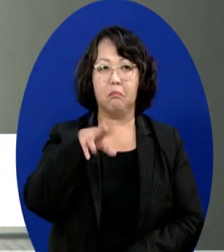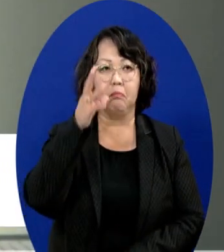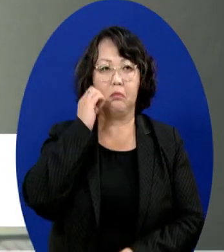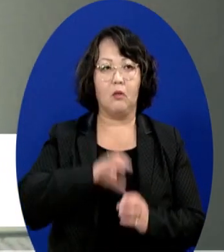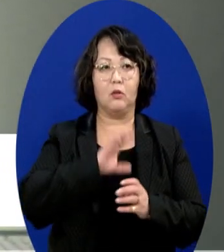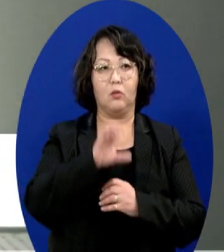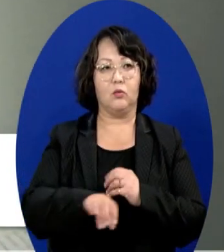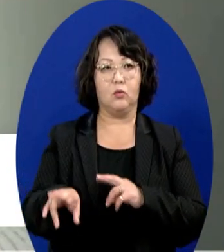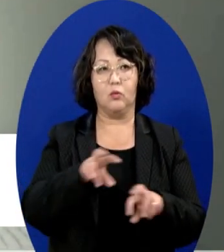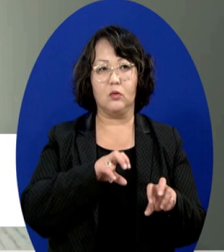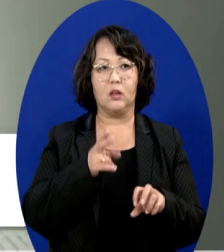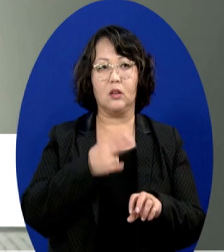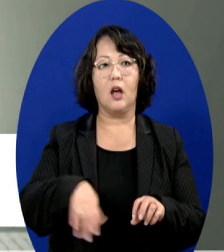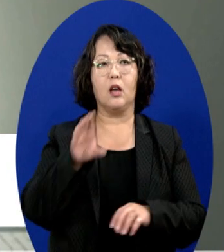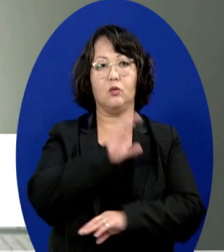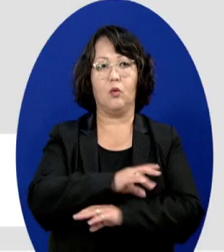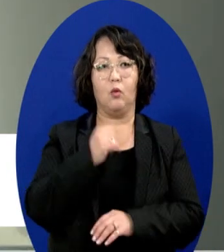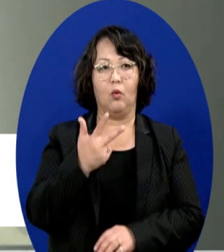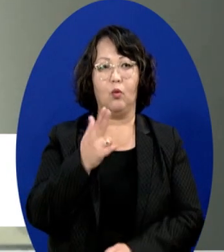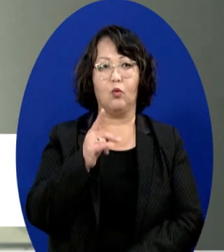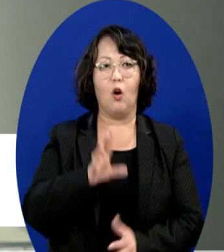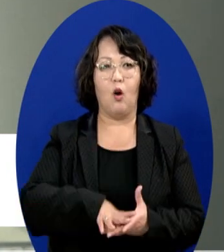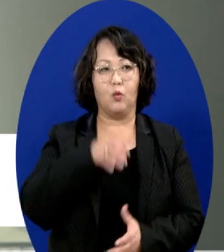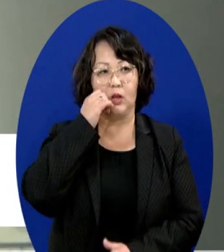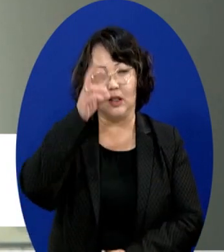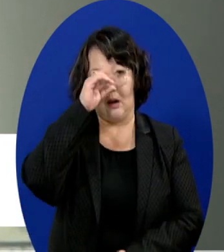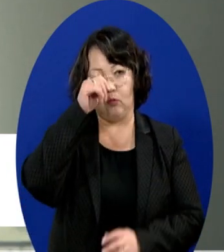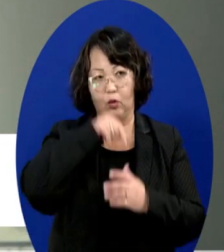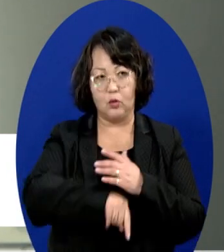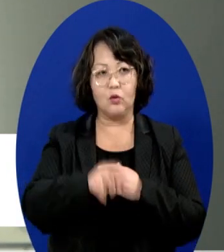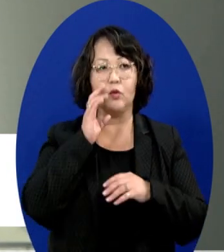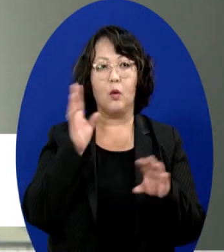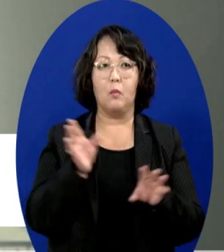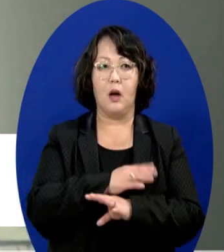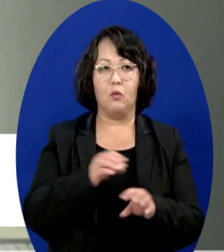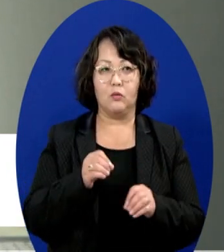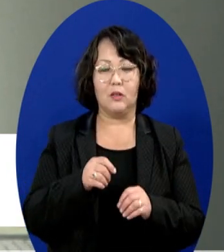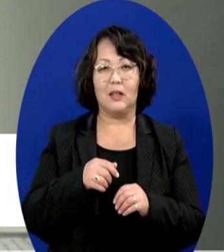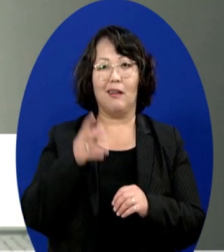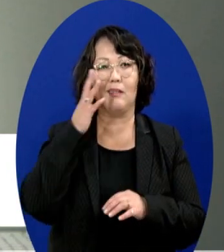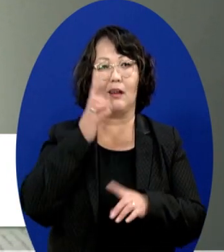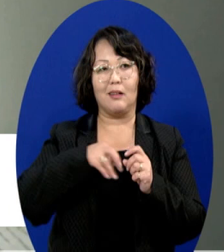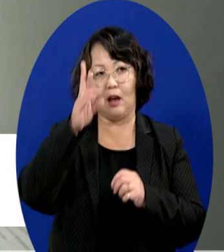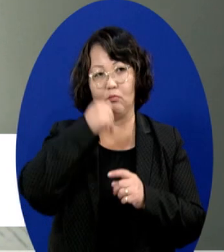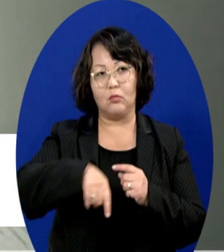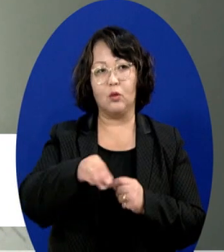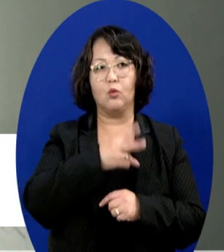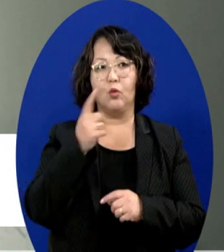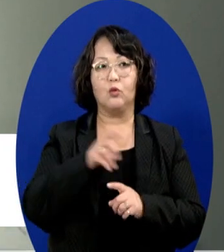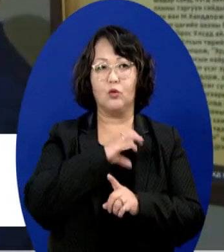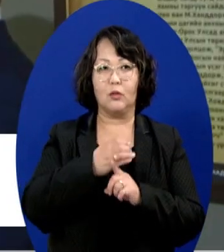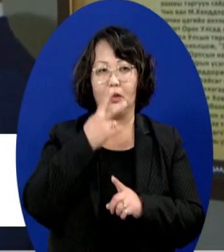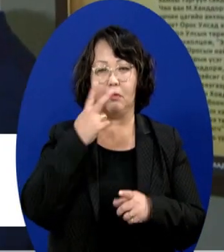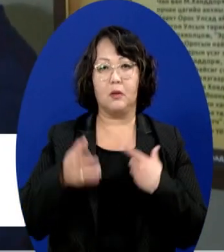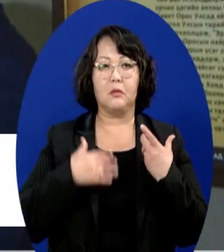судлалын сургууль, дээд сургуулийн 3 дахь курсын оюутан байна. Яамны дотоод бүтэц болон гадаад яамны түүх соёлтой танилцсандаа баяртай